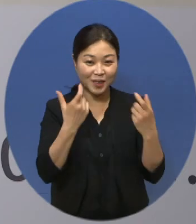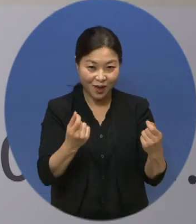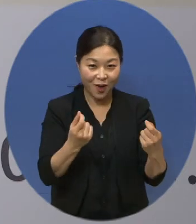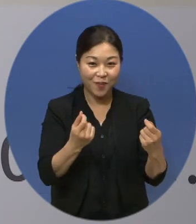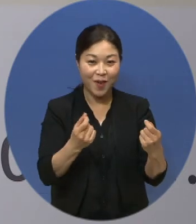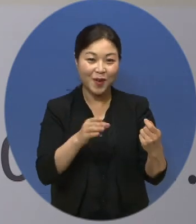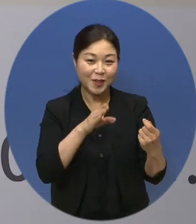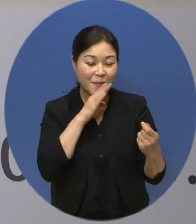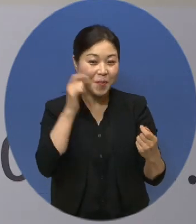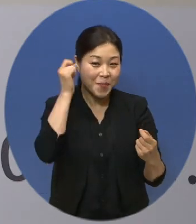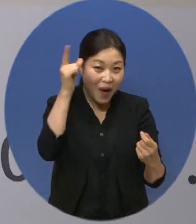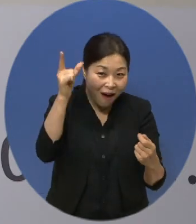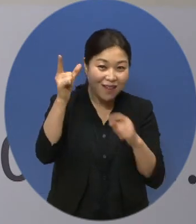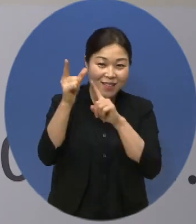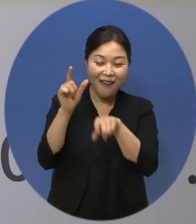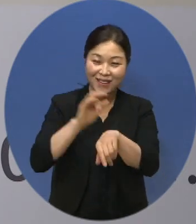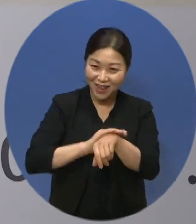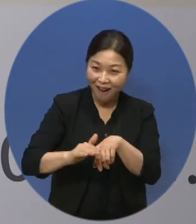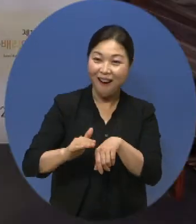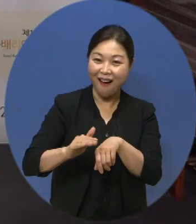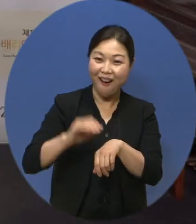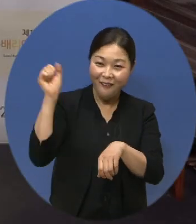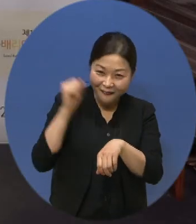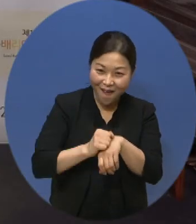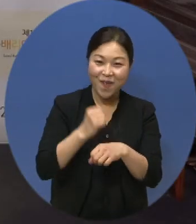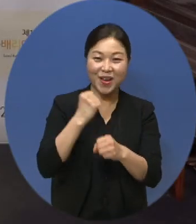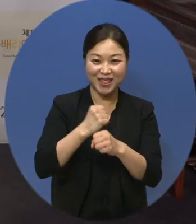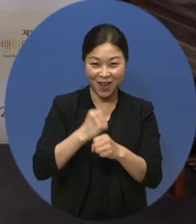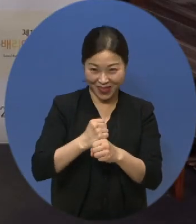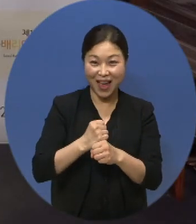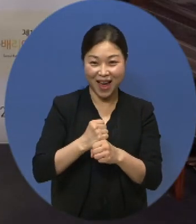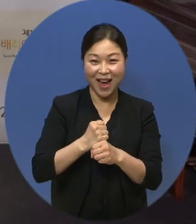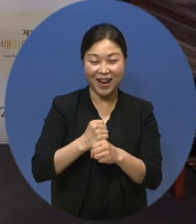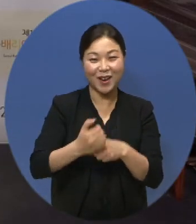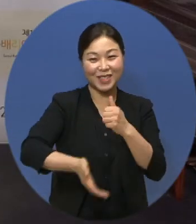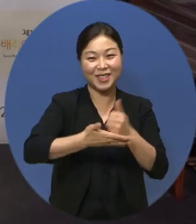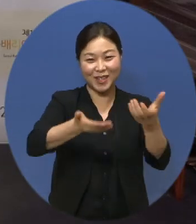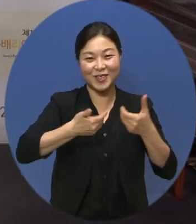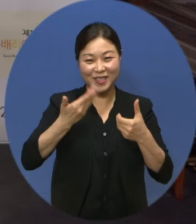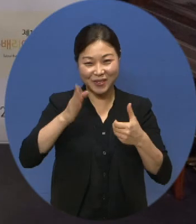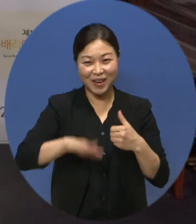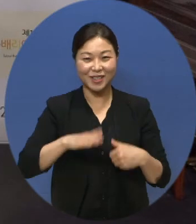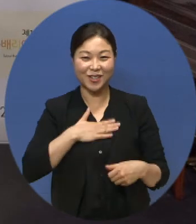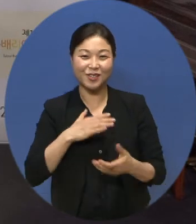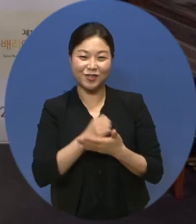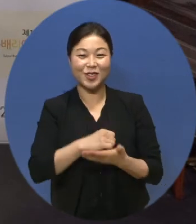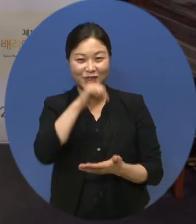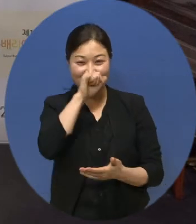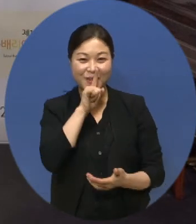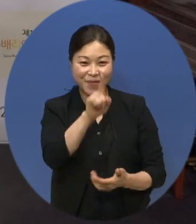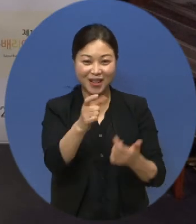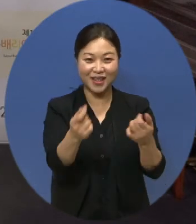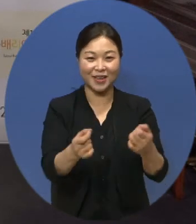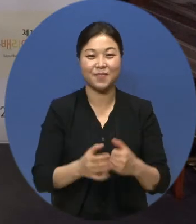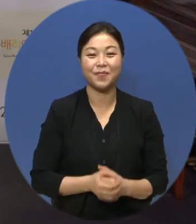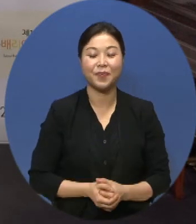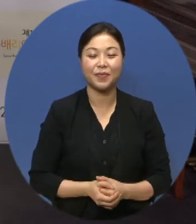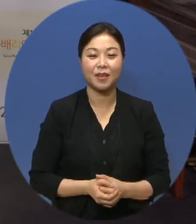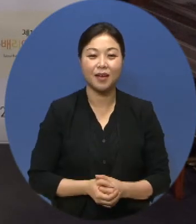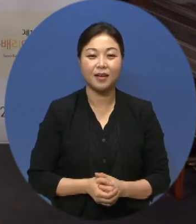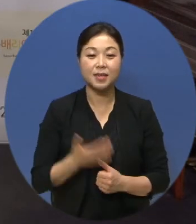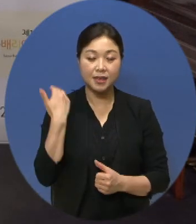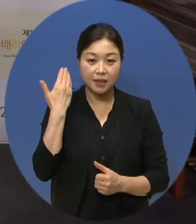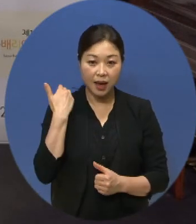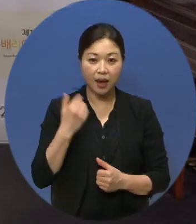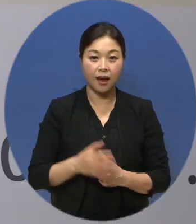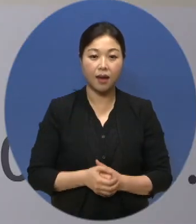기획적이고 영리하고 영악하다 뭐 이런 얘기를 하시는데 운이 좋았다. 운이. 네, 좀 그렇게 말씀을 드렸었고 최근에 사실